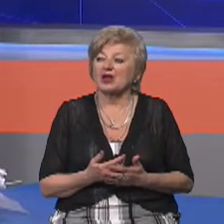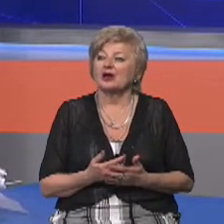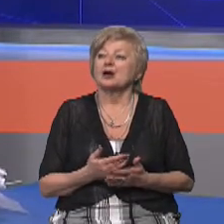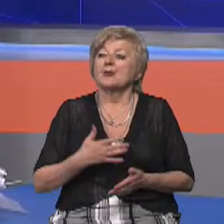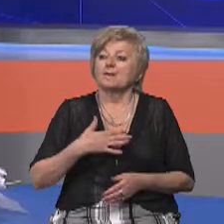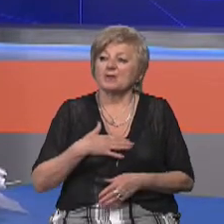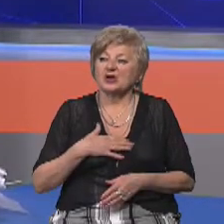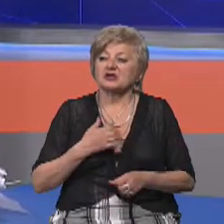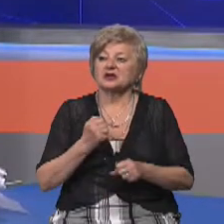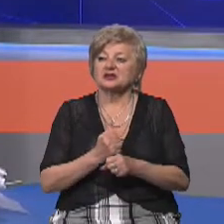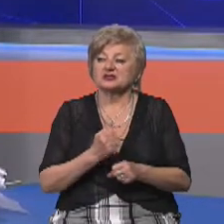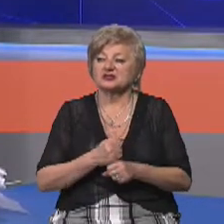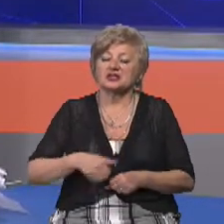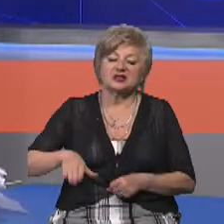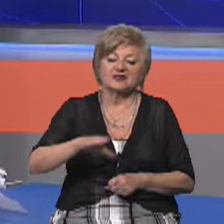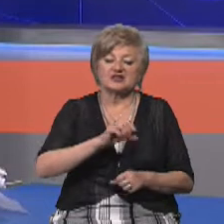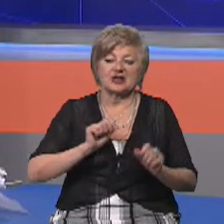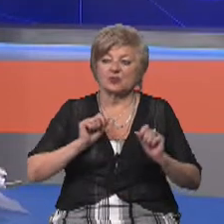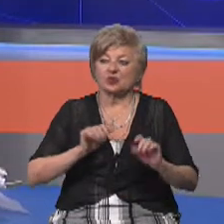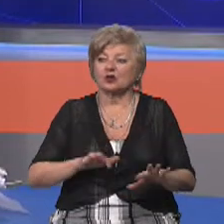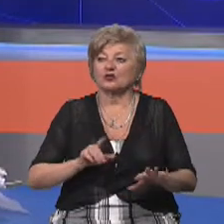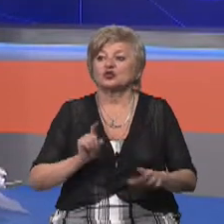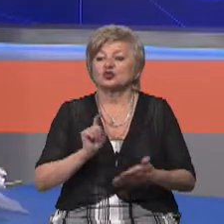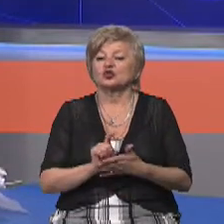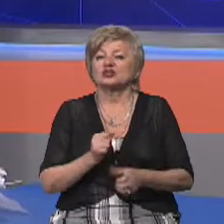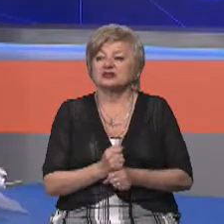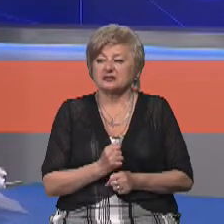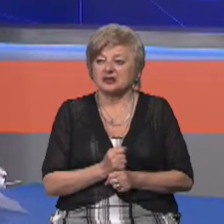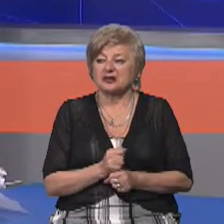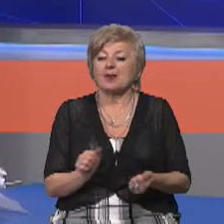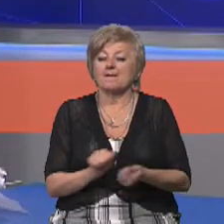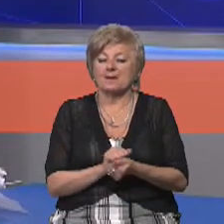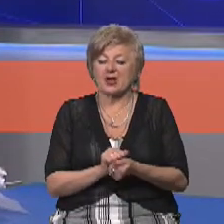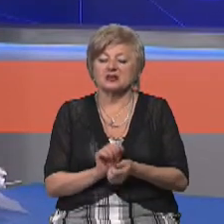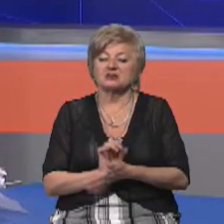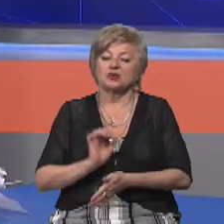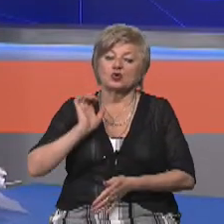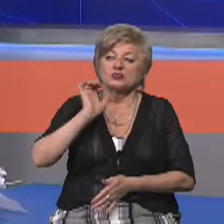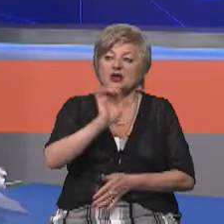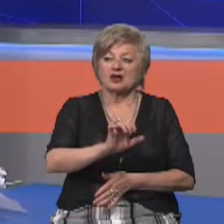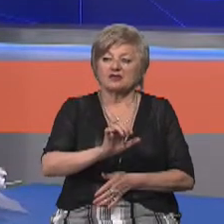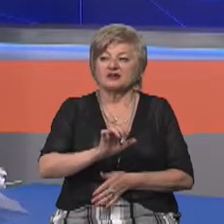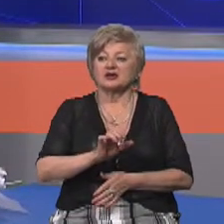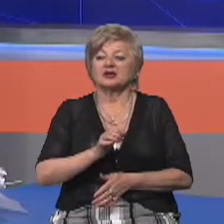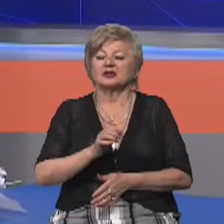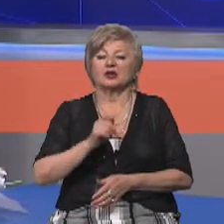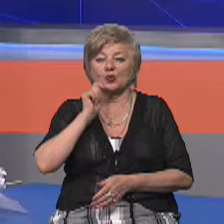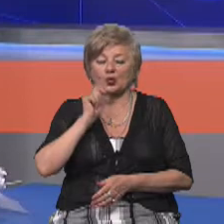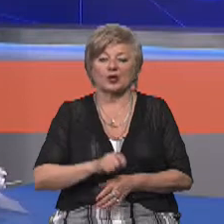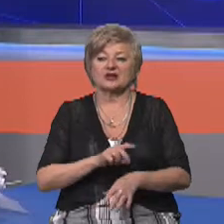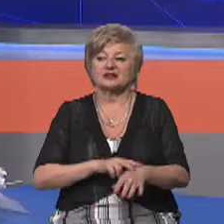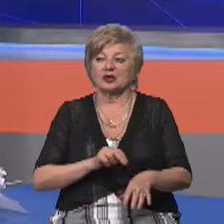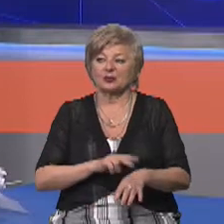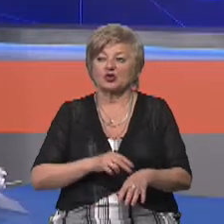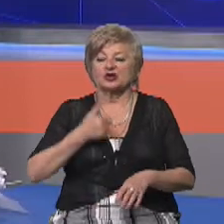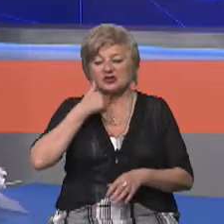да, ми зробили всі заходи, які ми могли зробити. Матеріали направлено до Національної поліції, і